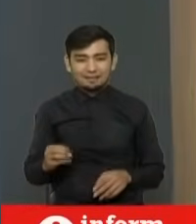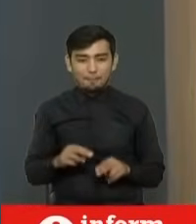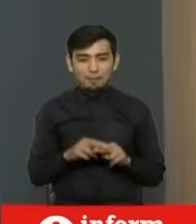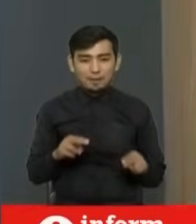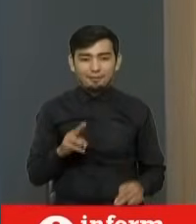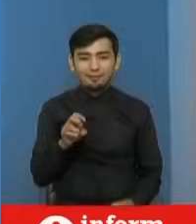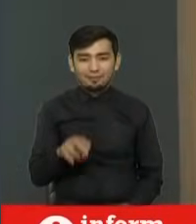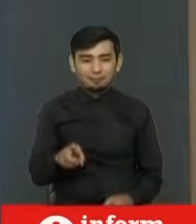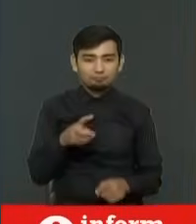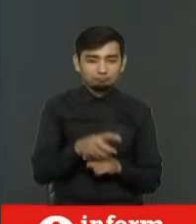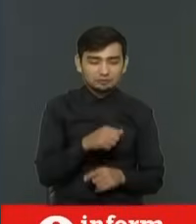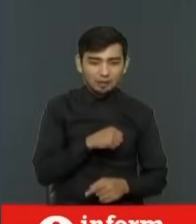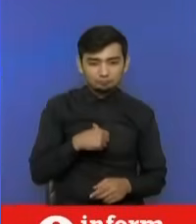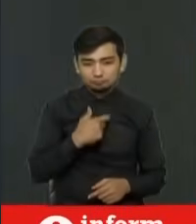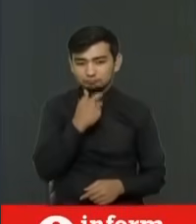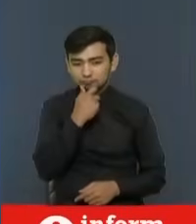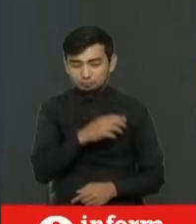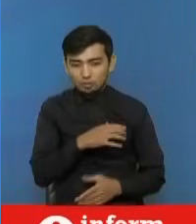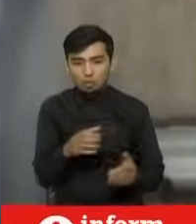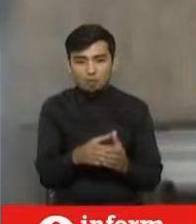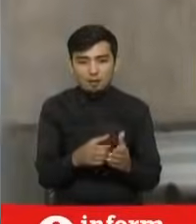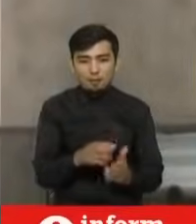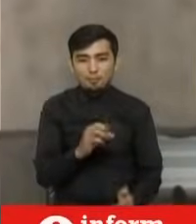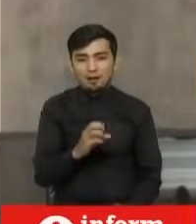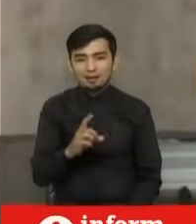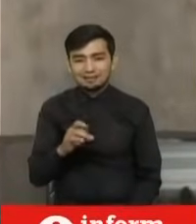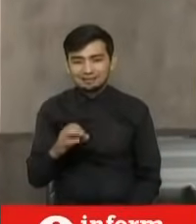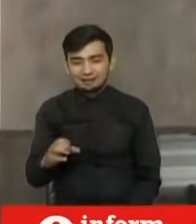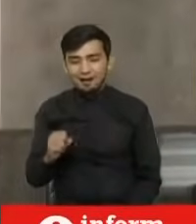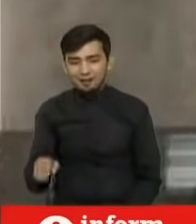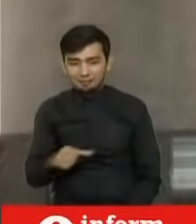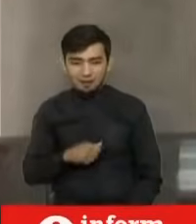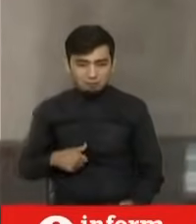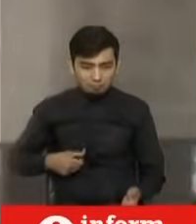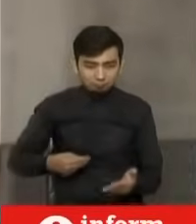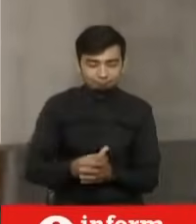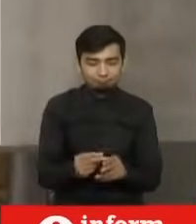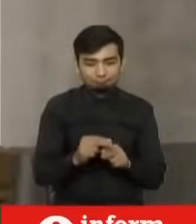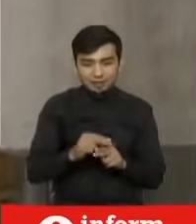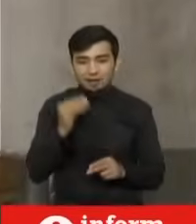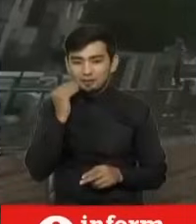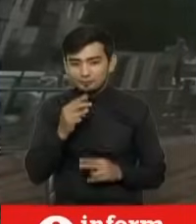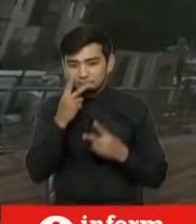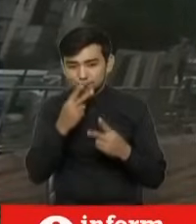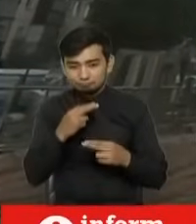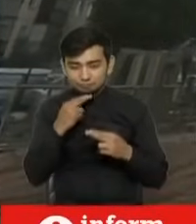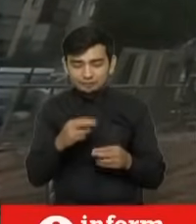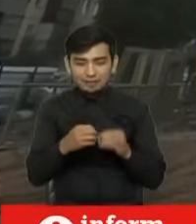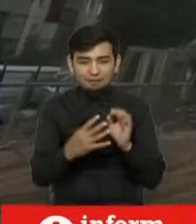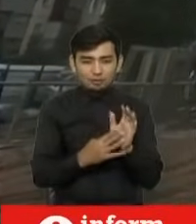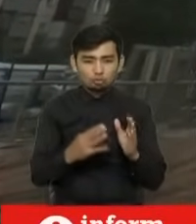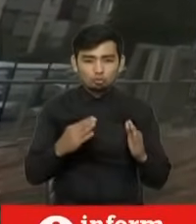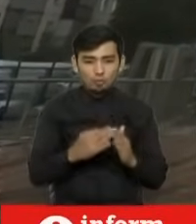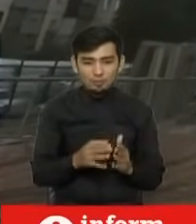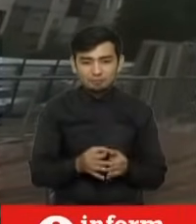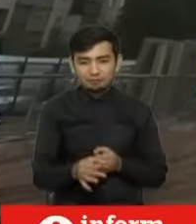здание возводят за счёт средств компании базиса также зам премьер-министра проверил качество строительства девятнадцати домов